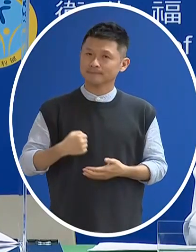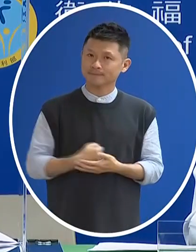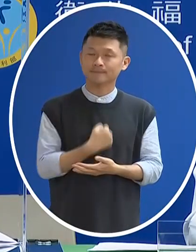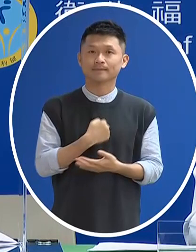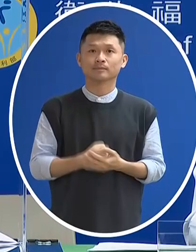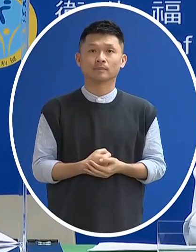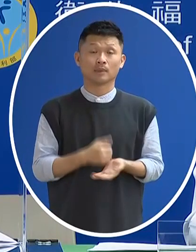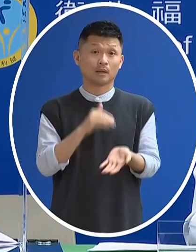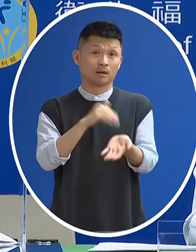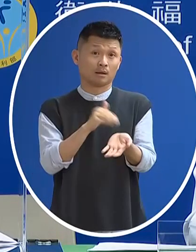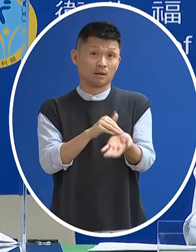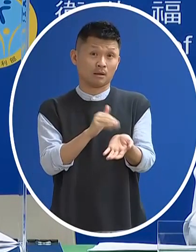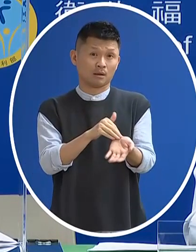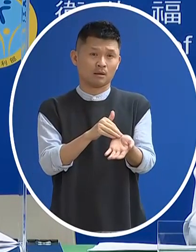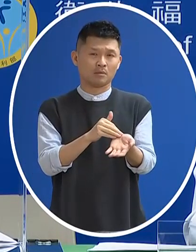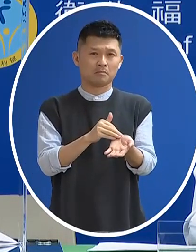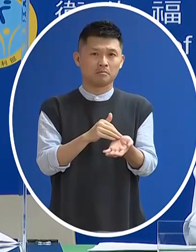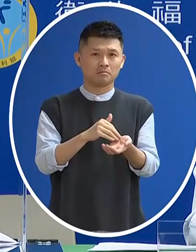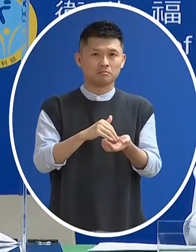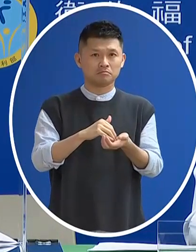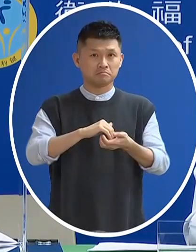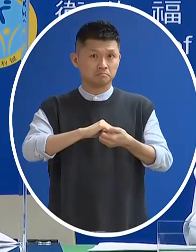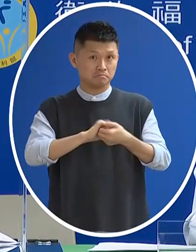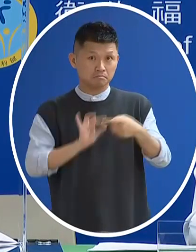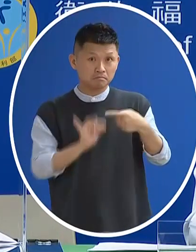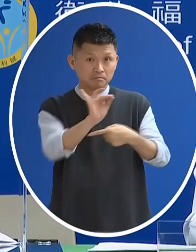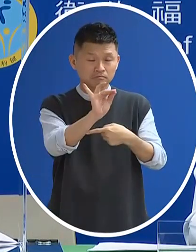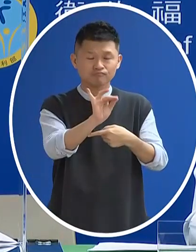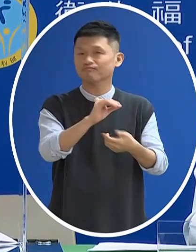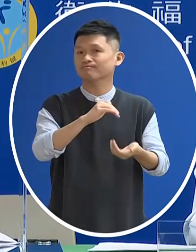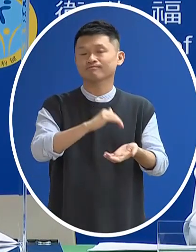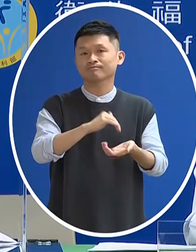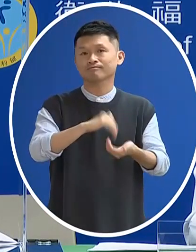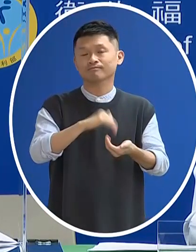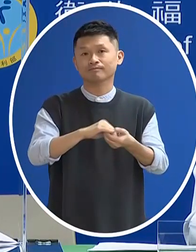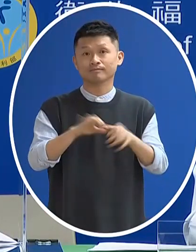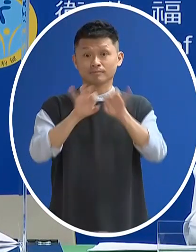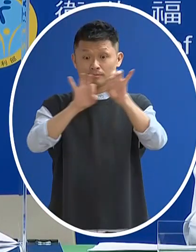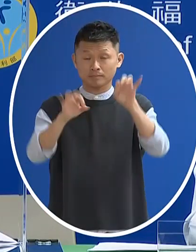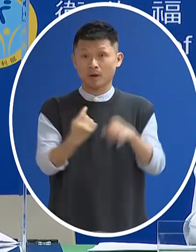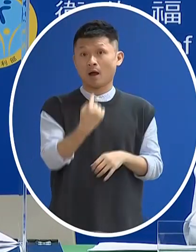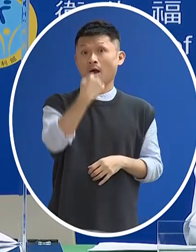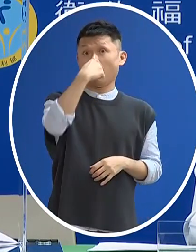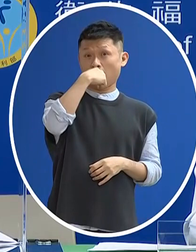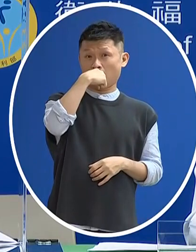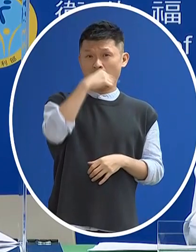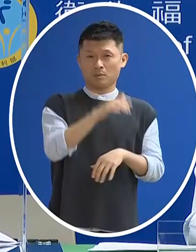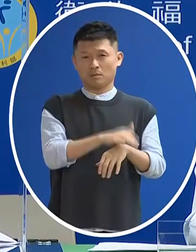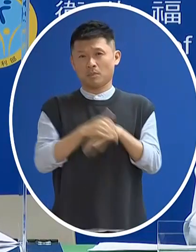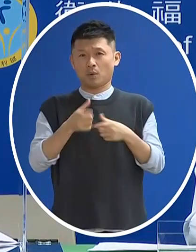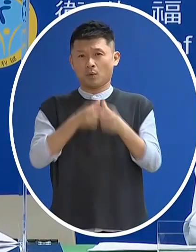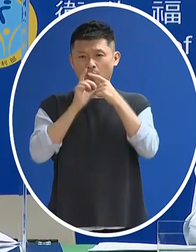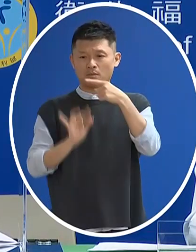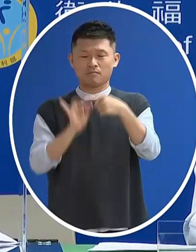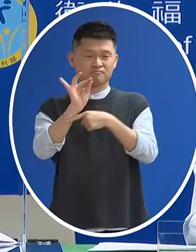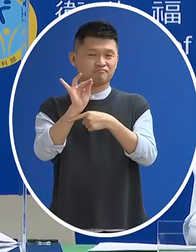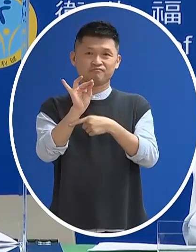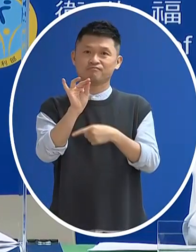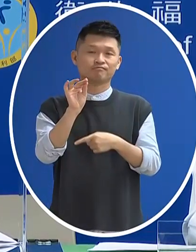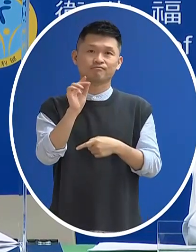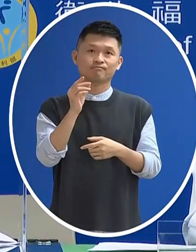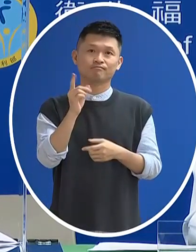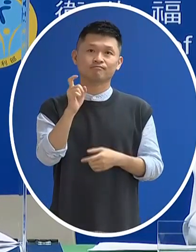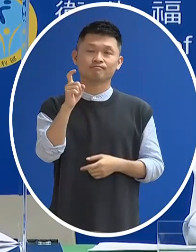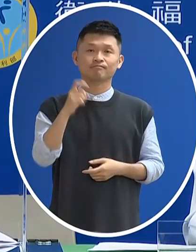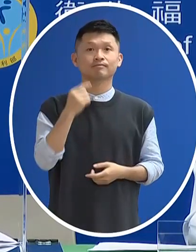当然医疗永远是有它的不确定性，即使插管也不一定可以顺利救治，我相信这也是大家